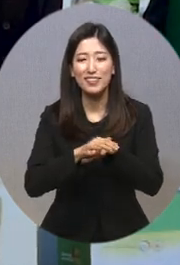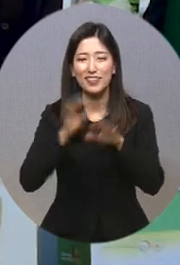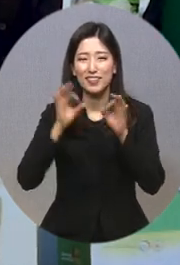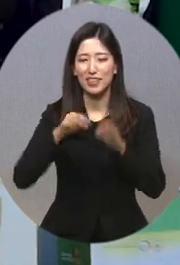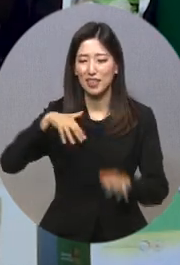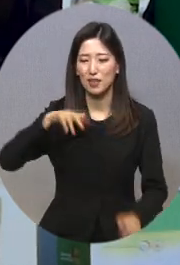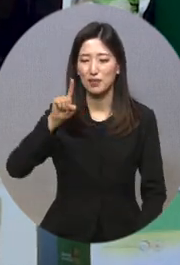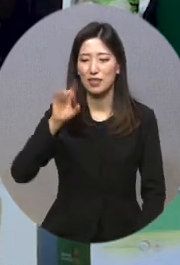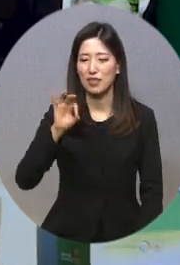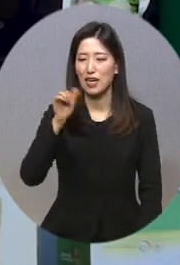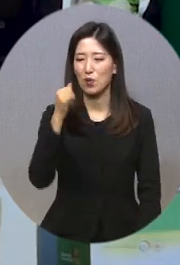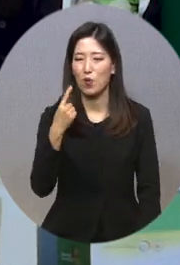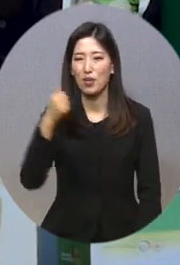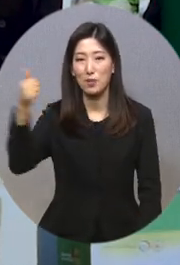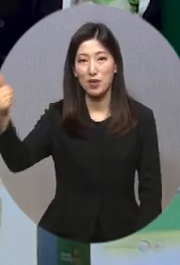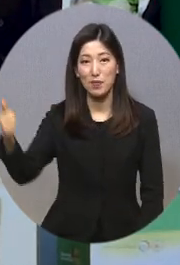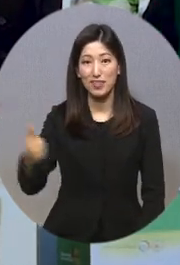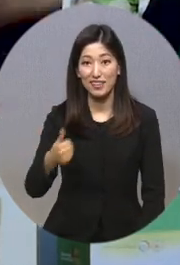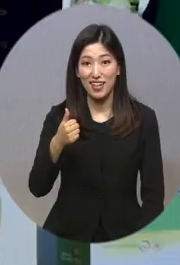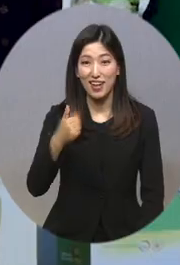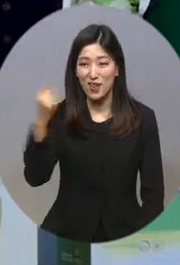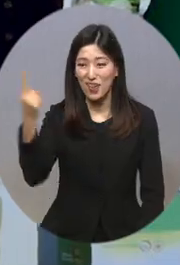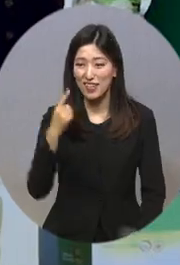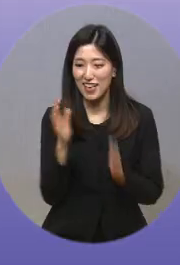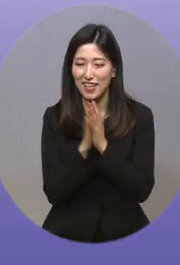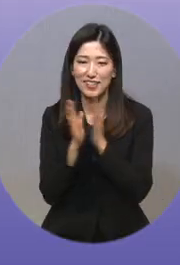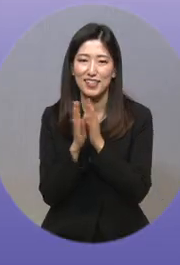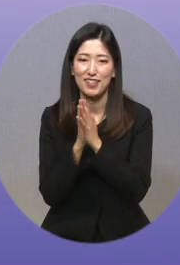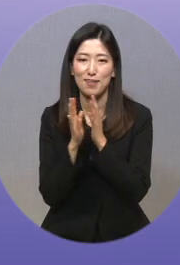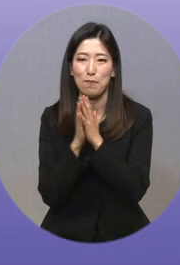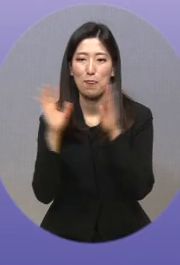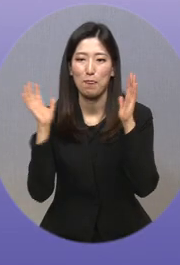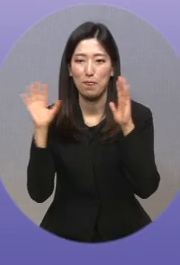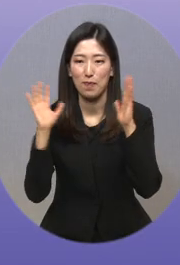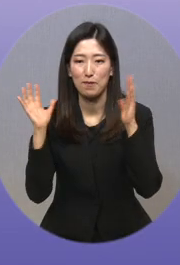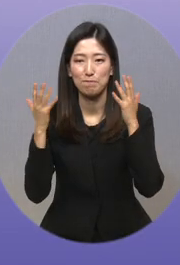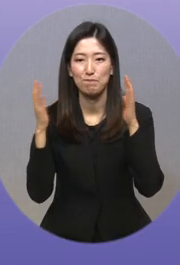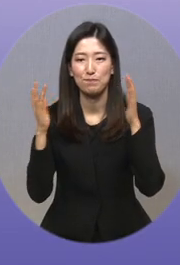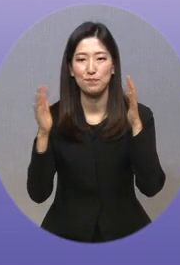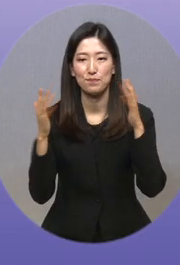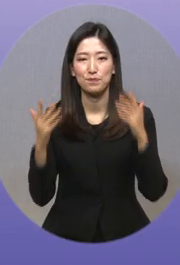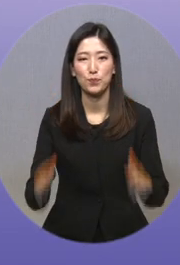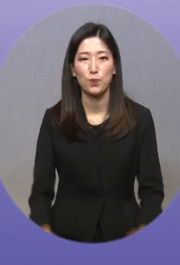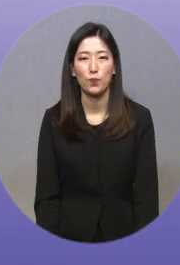김창호 대표님 모시겠습니다. 어서 오세요 대표님.